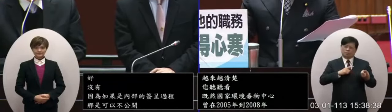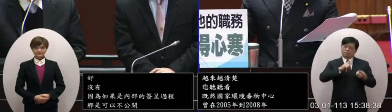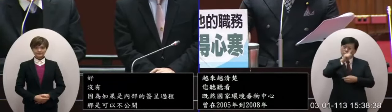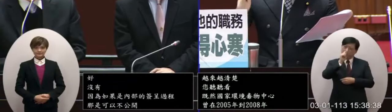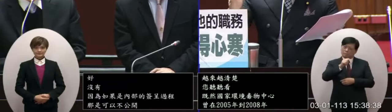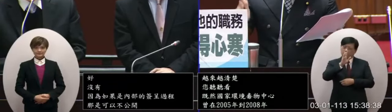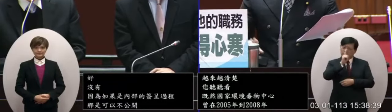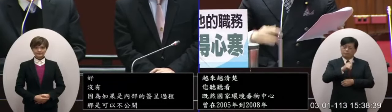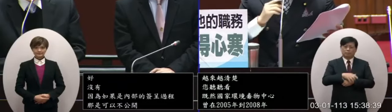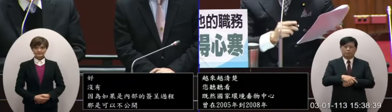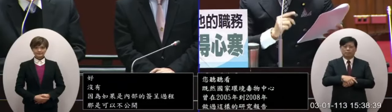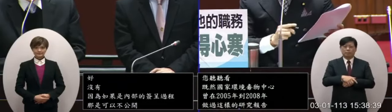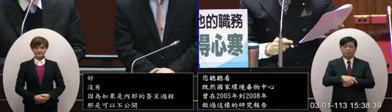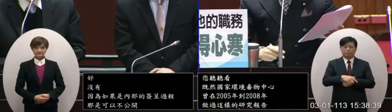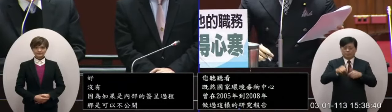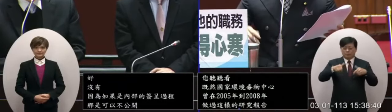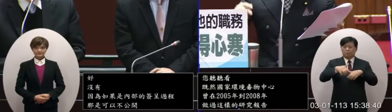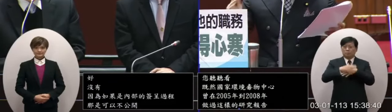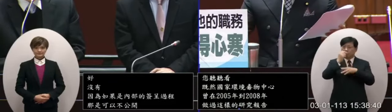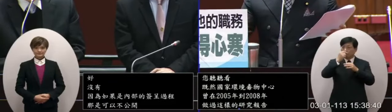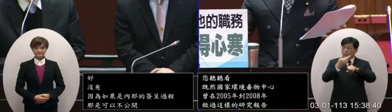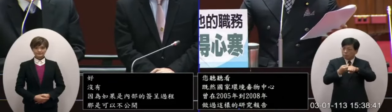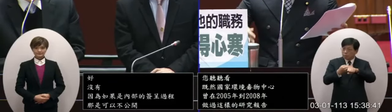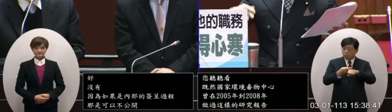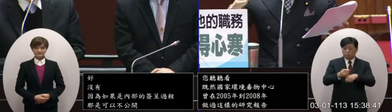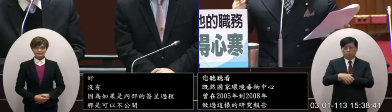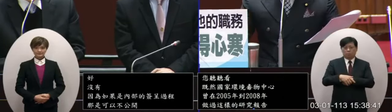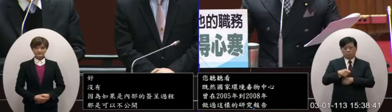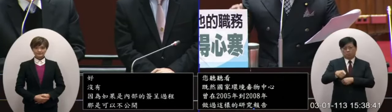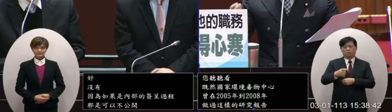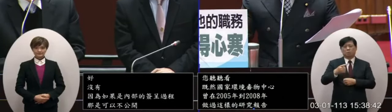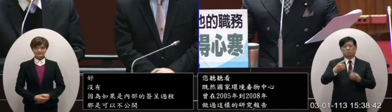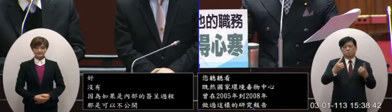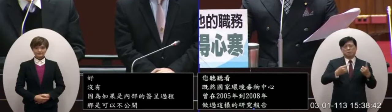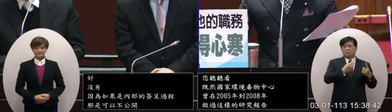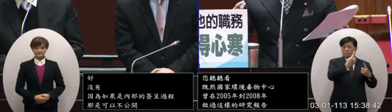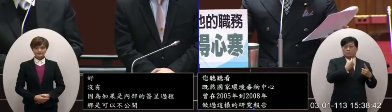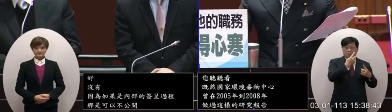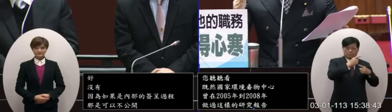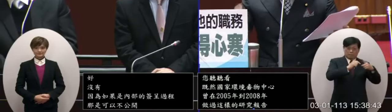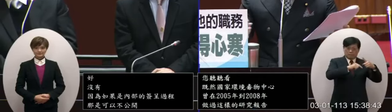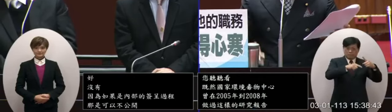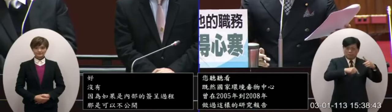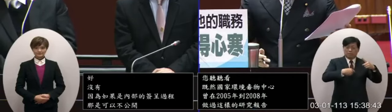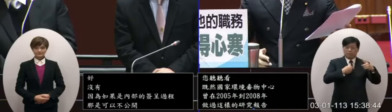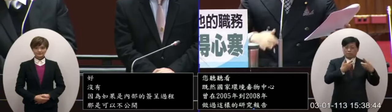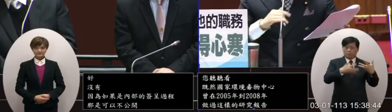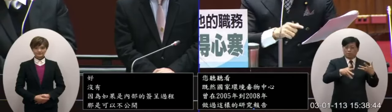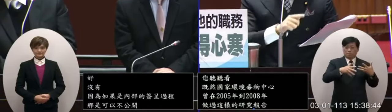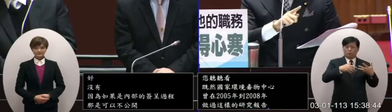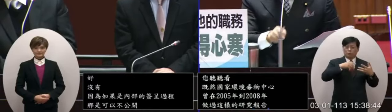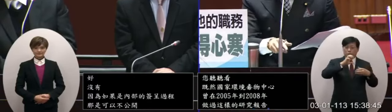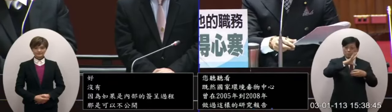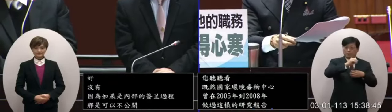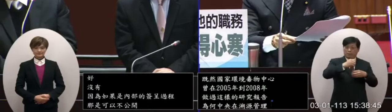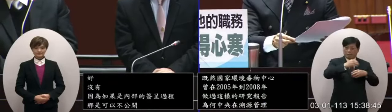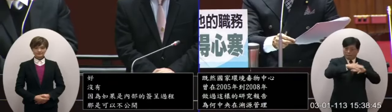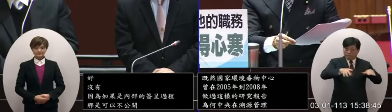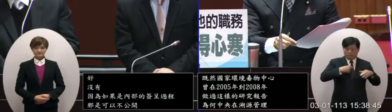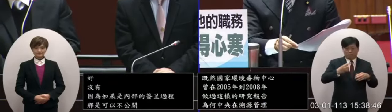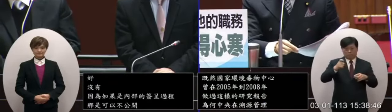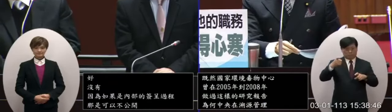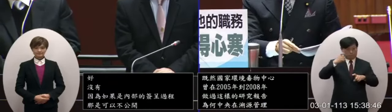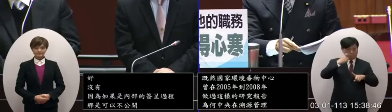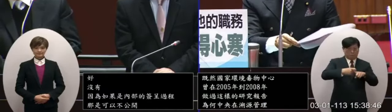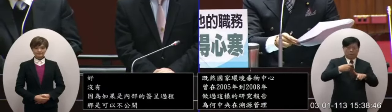疑虑的。但西布特罗大家都知道比莱克多巴胺的毒性大10倍，而且不容易代谢，